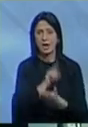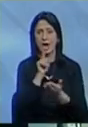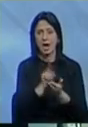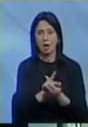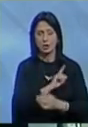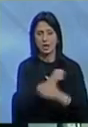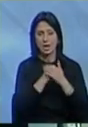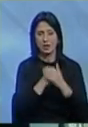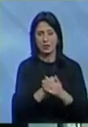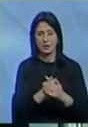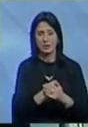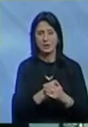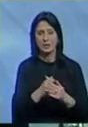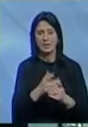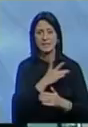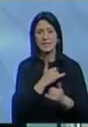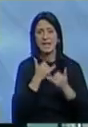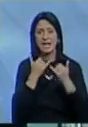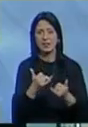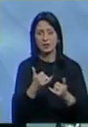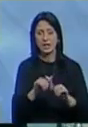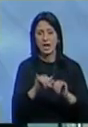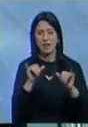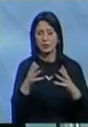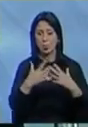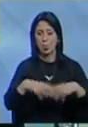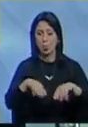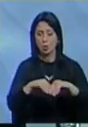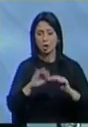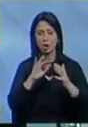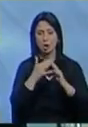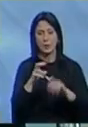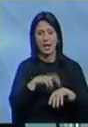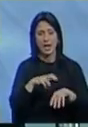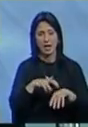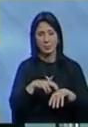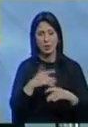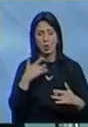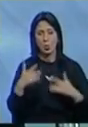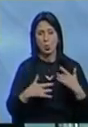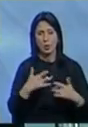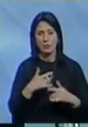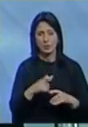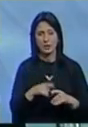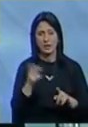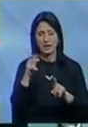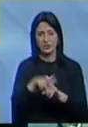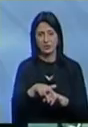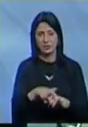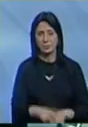Აუცილებელია გავაძლიეროთ პრევენციული სერვისები, გავზარდოთ ოჯახისა და სოფლის ექიმის როლი და